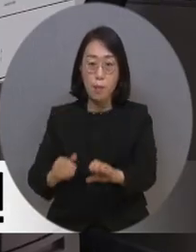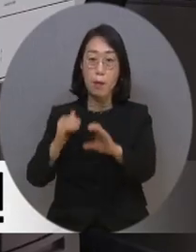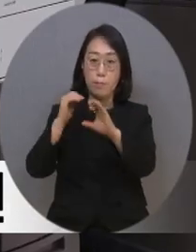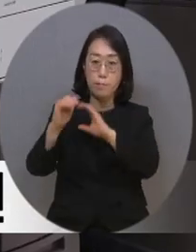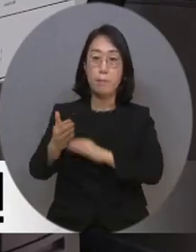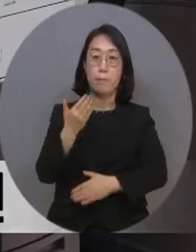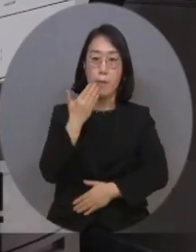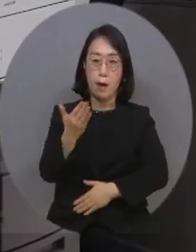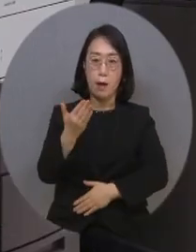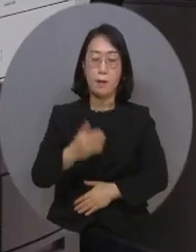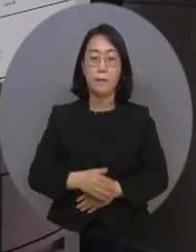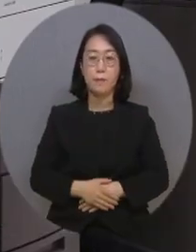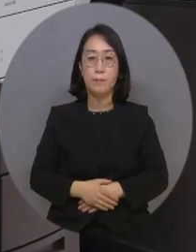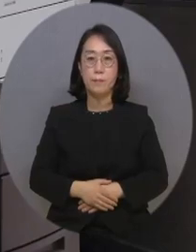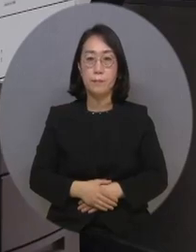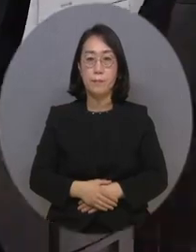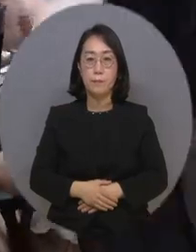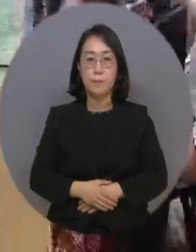신청하면 됩니다